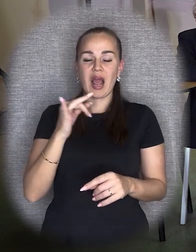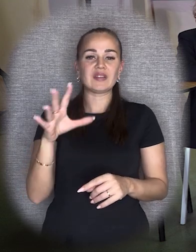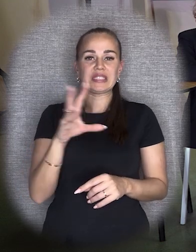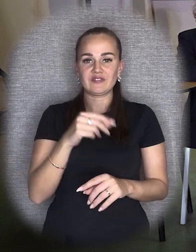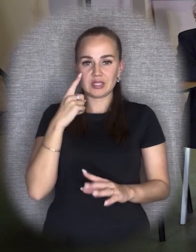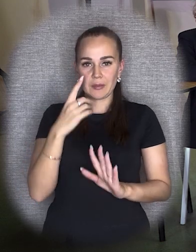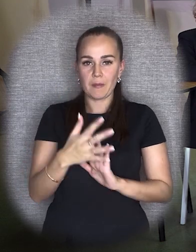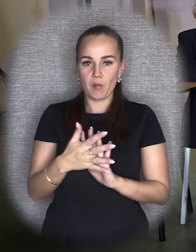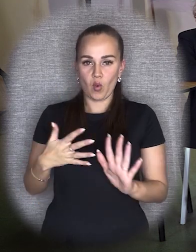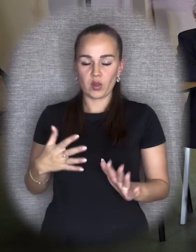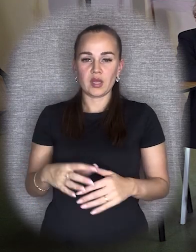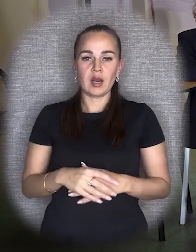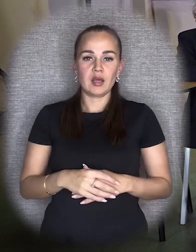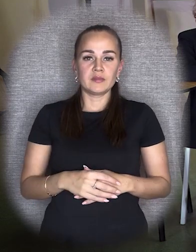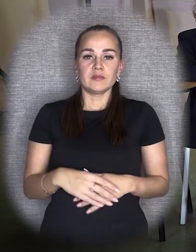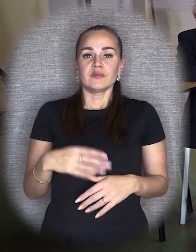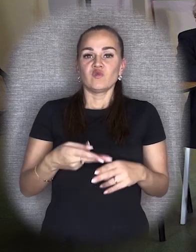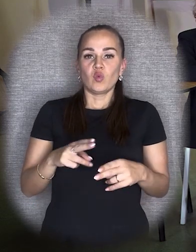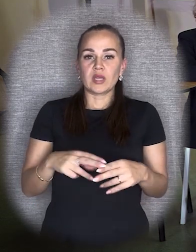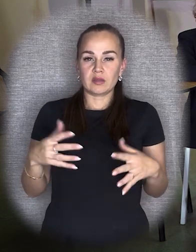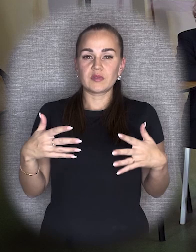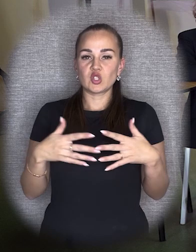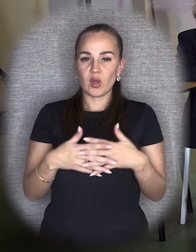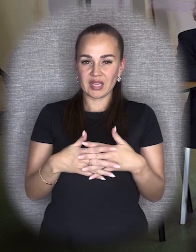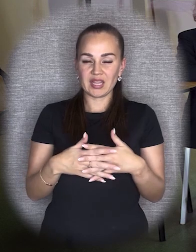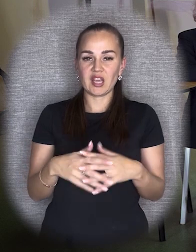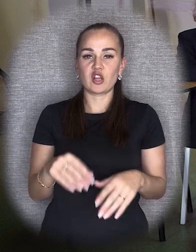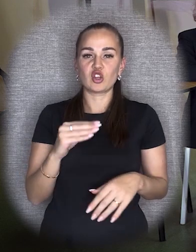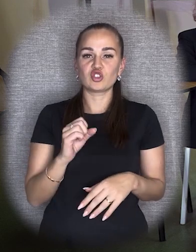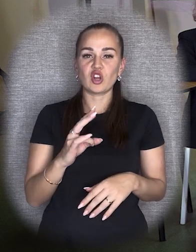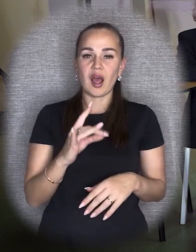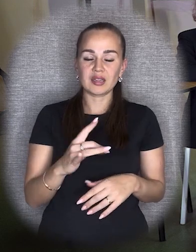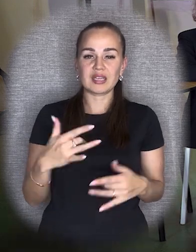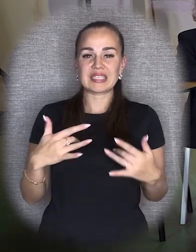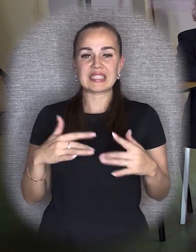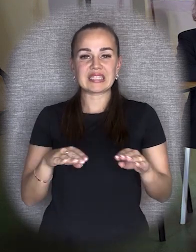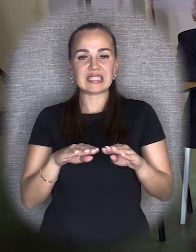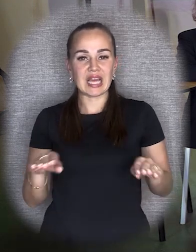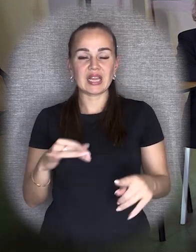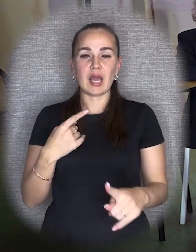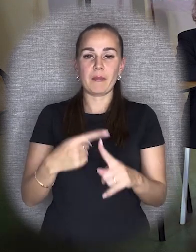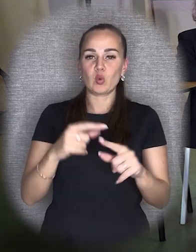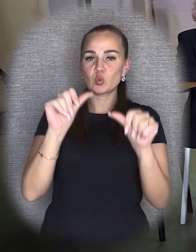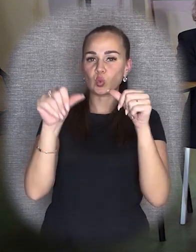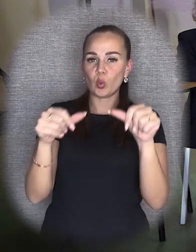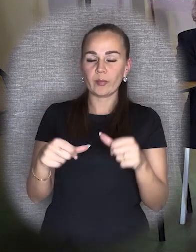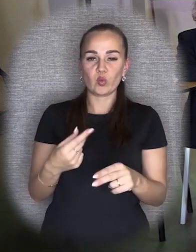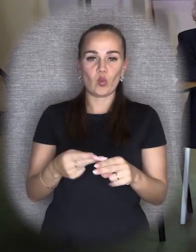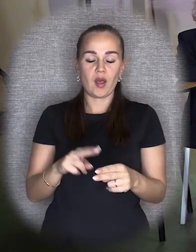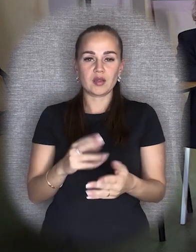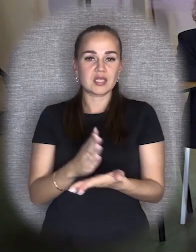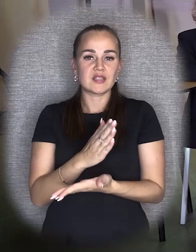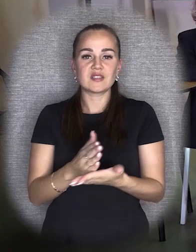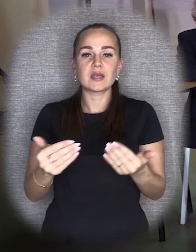удалось. И вот это соединение, мультижанровая сцена и скульптура, это совершенно какая-то